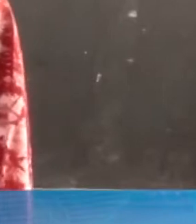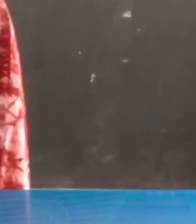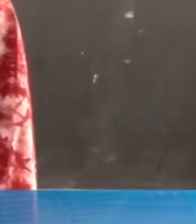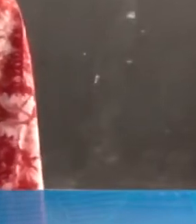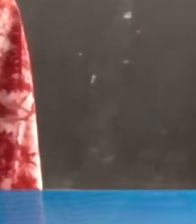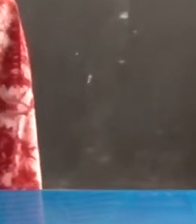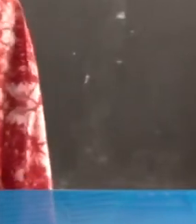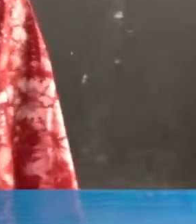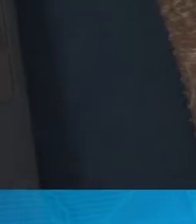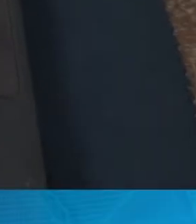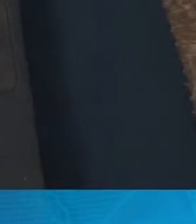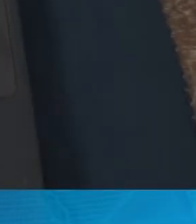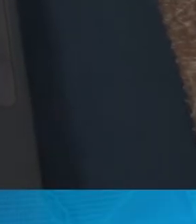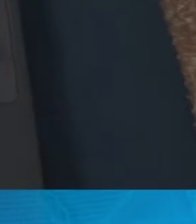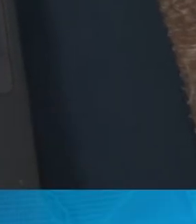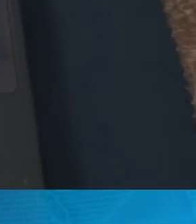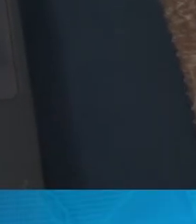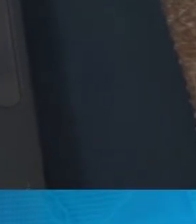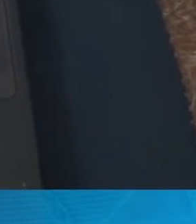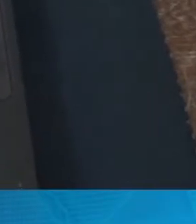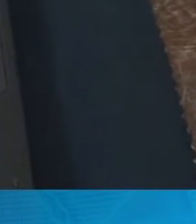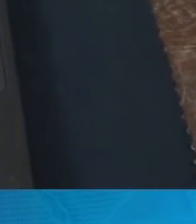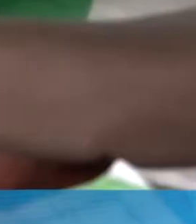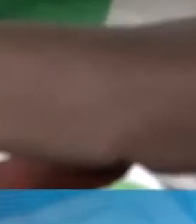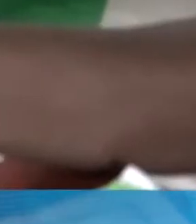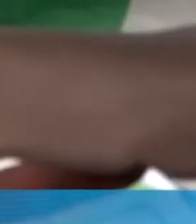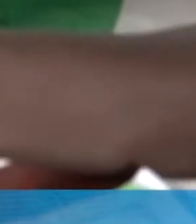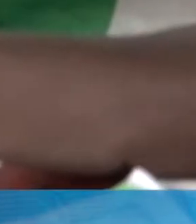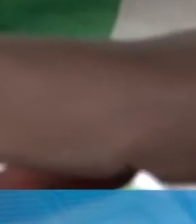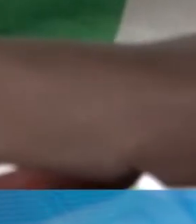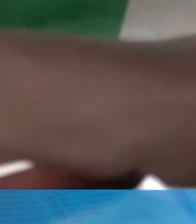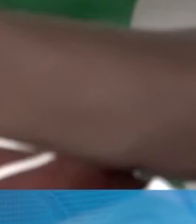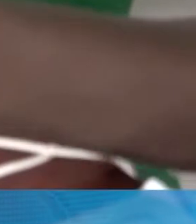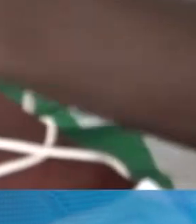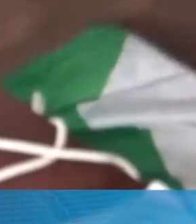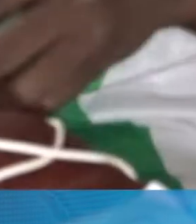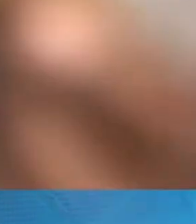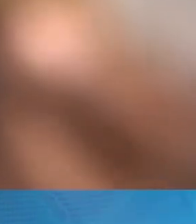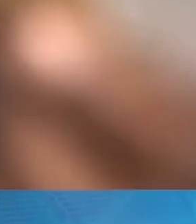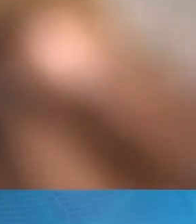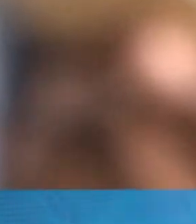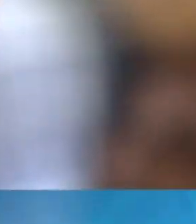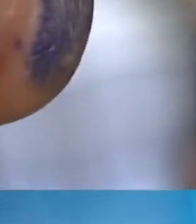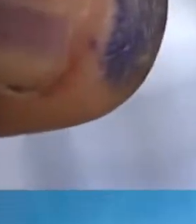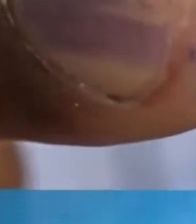prochaines années. Le modus operandi du vote vous sera expliqué dans quelques instants dans ce journal.